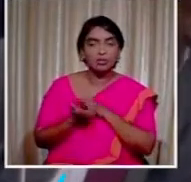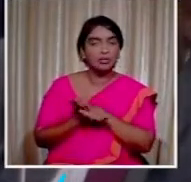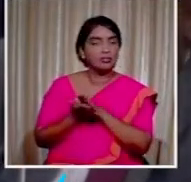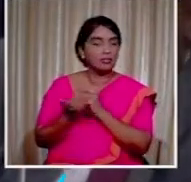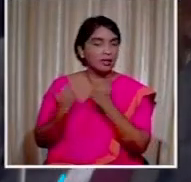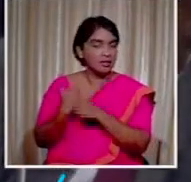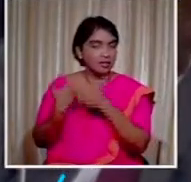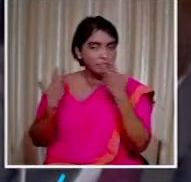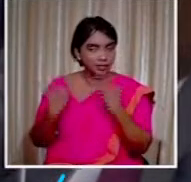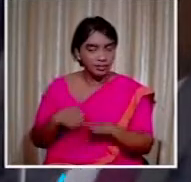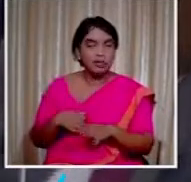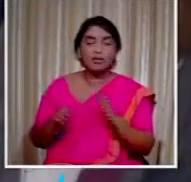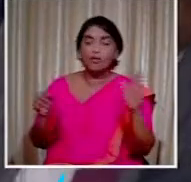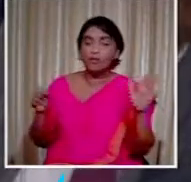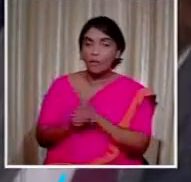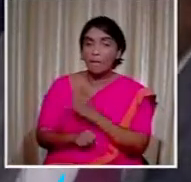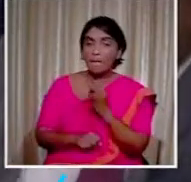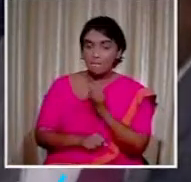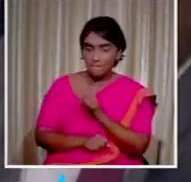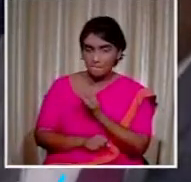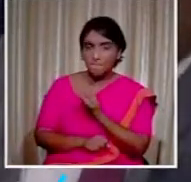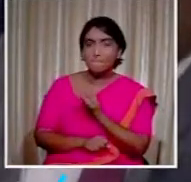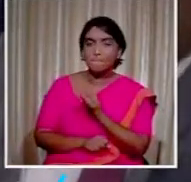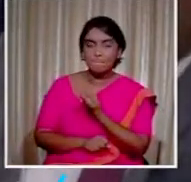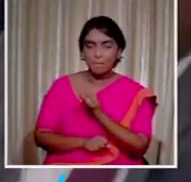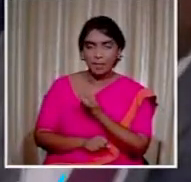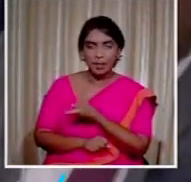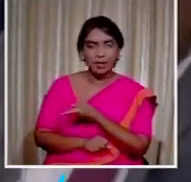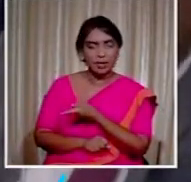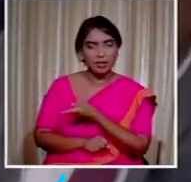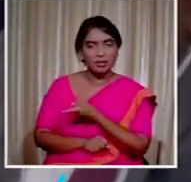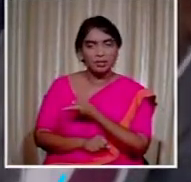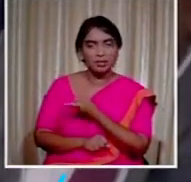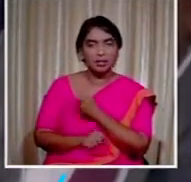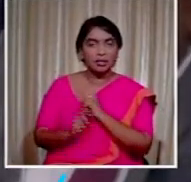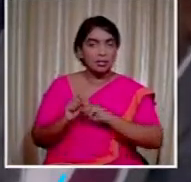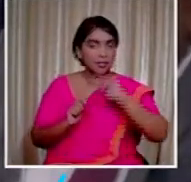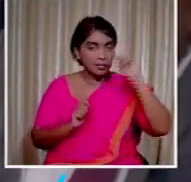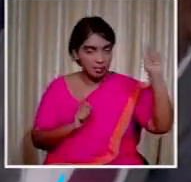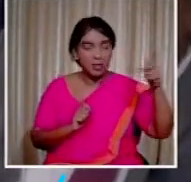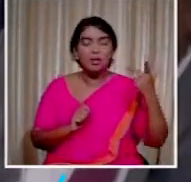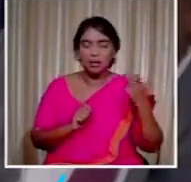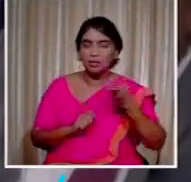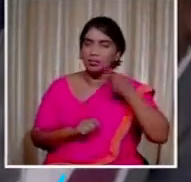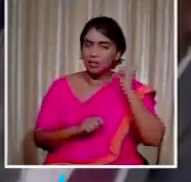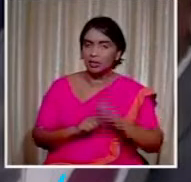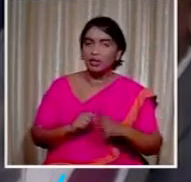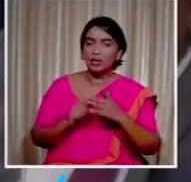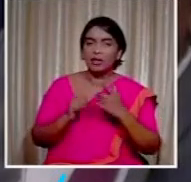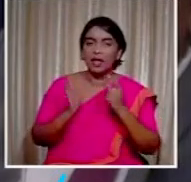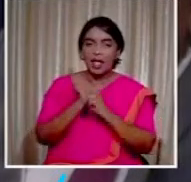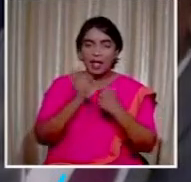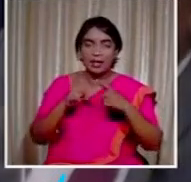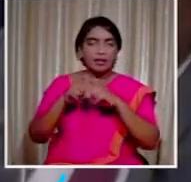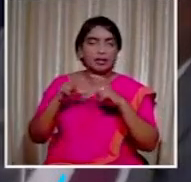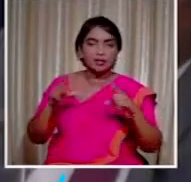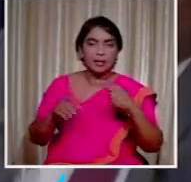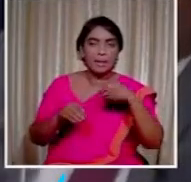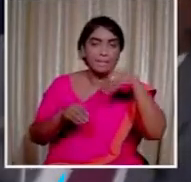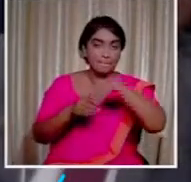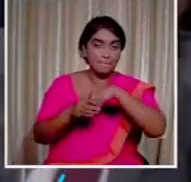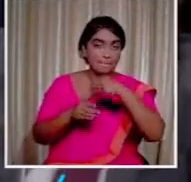කරගෙන සම්පූර්ණ මුදල අපි තැන්පත් කරන්න එකඟ වුණා නයවර ලිපියක් මාර්ගෙන් මහජන